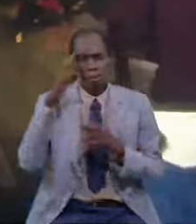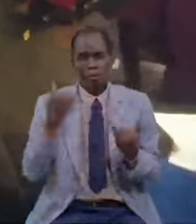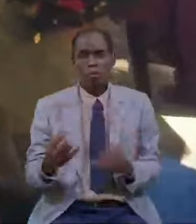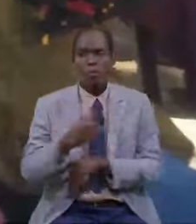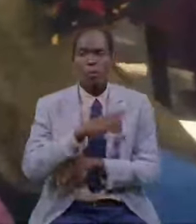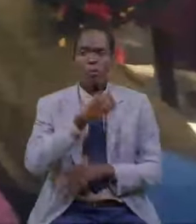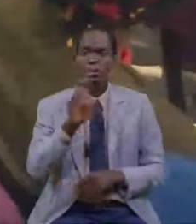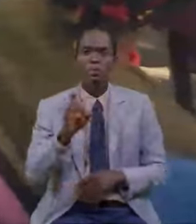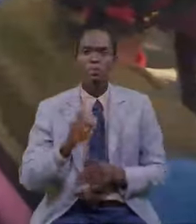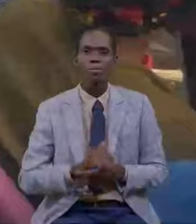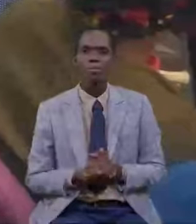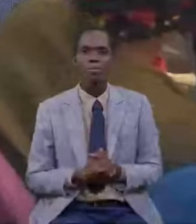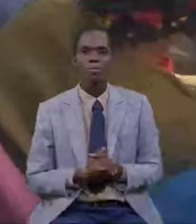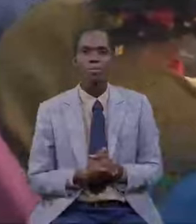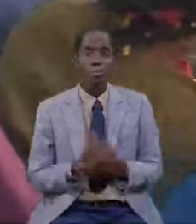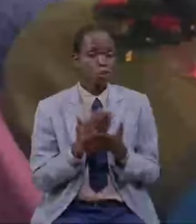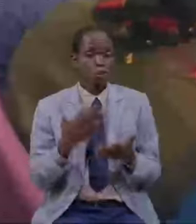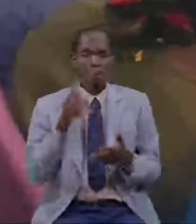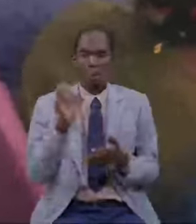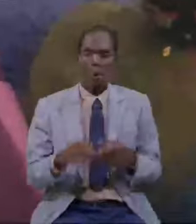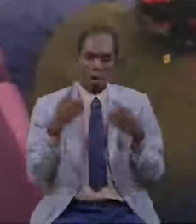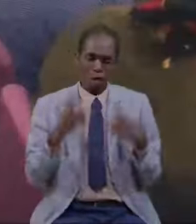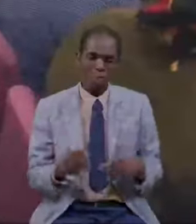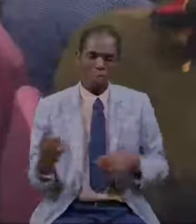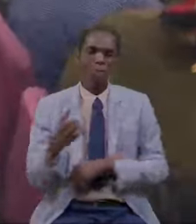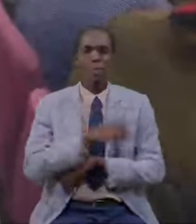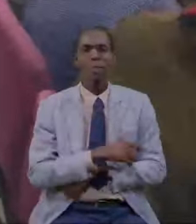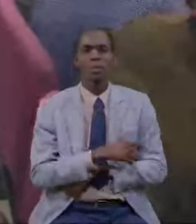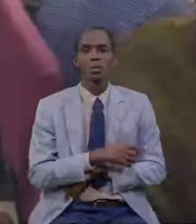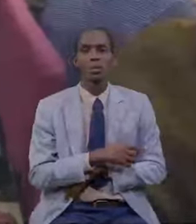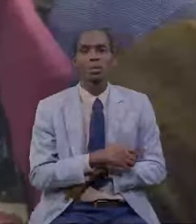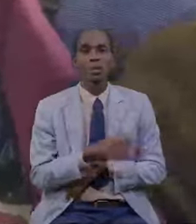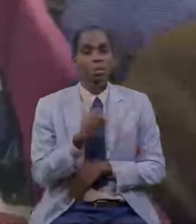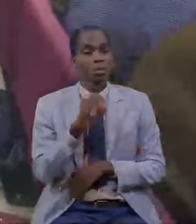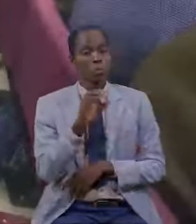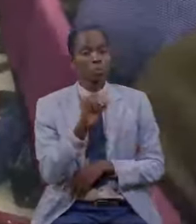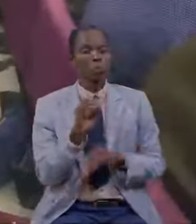aujourd'hui? Quelque chose doit se passer aujourd'hui.